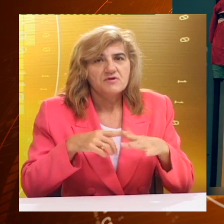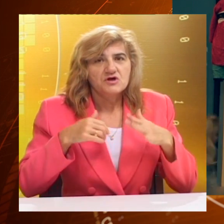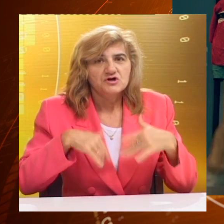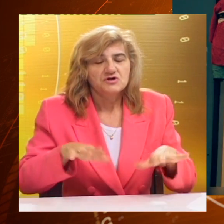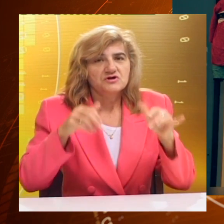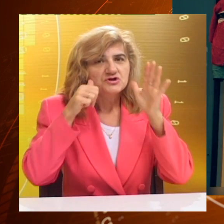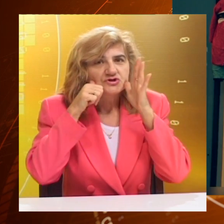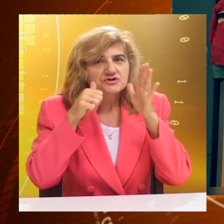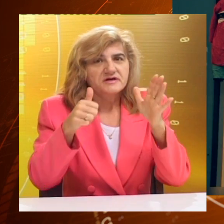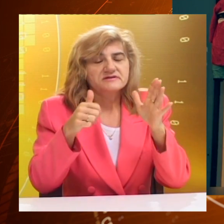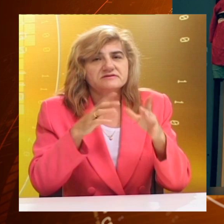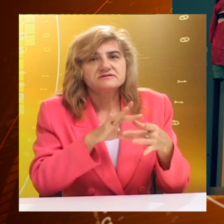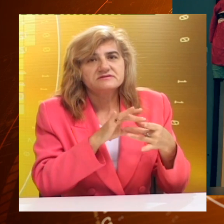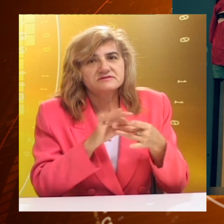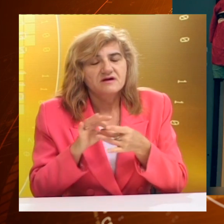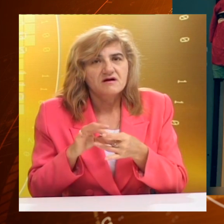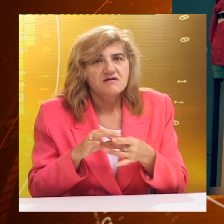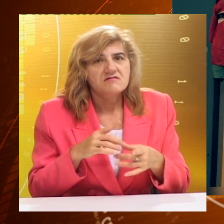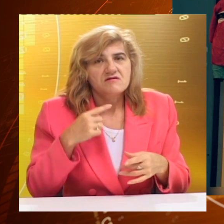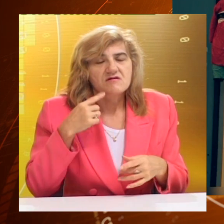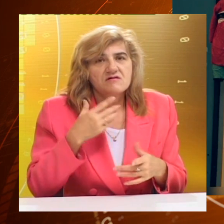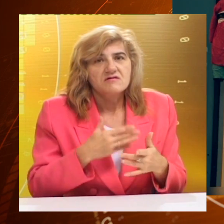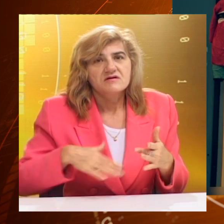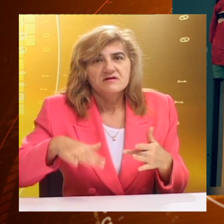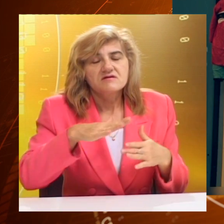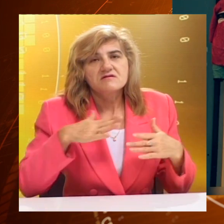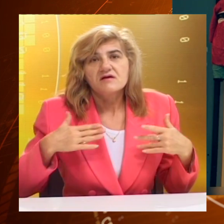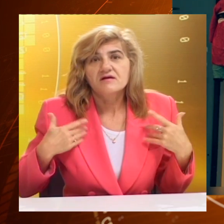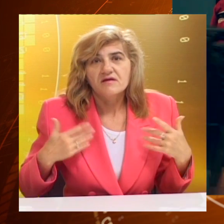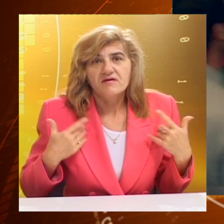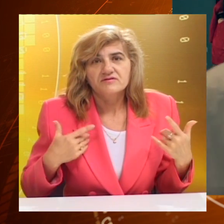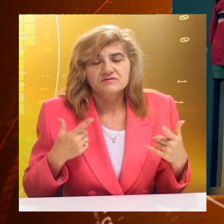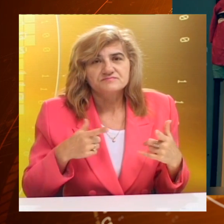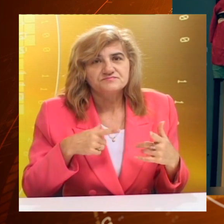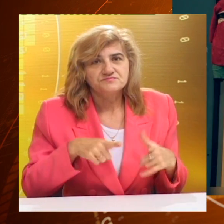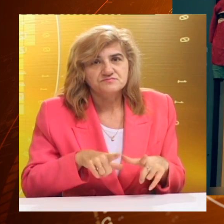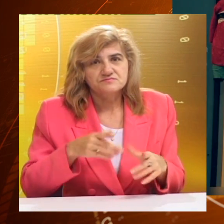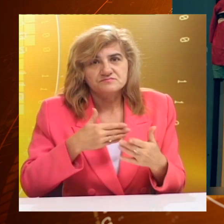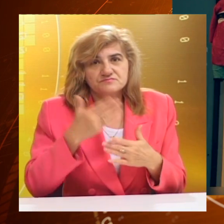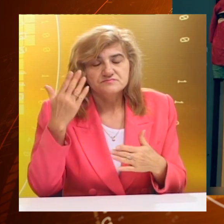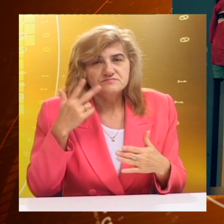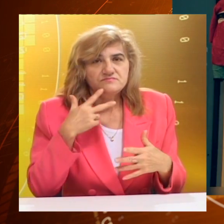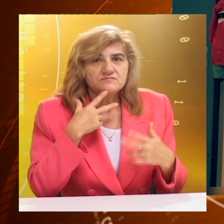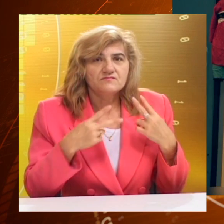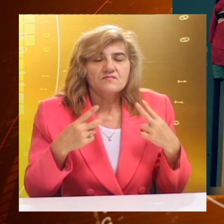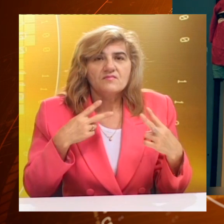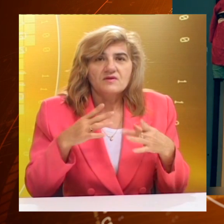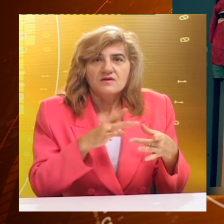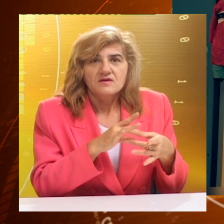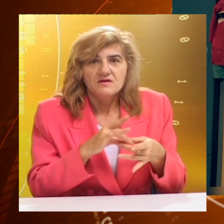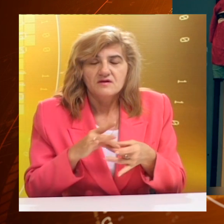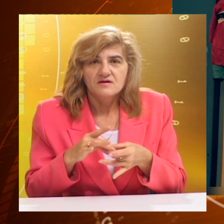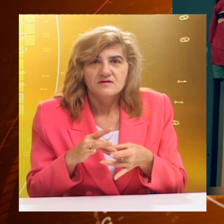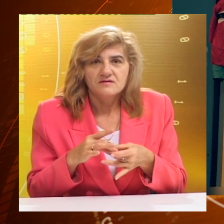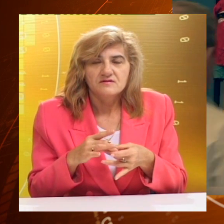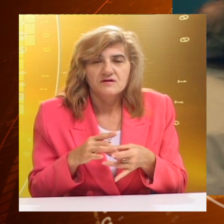ovih 6 dana u Subotici na radost djece i građana Subotice. Najbolja potvrda